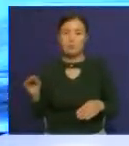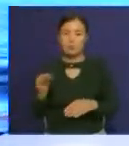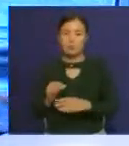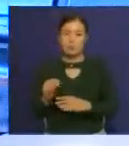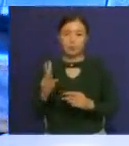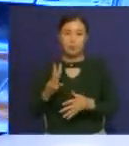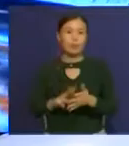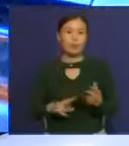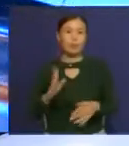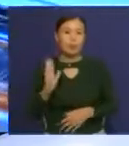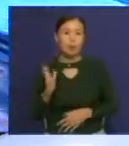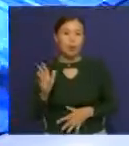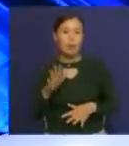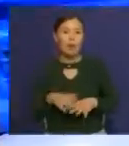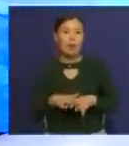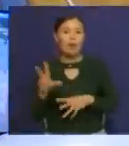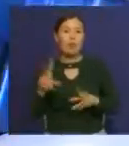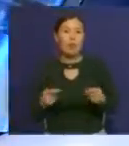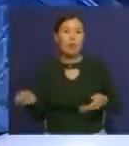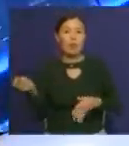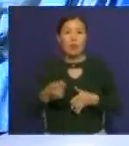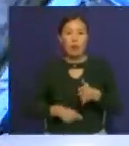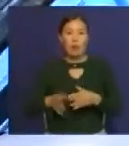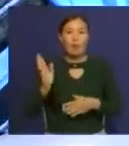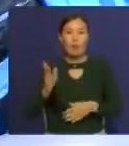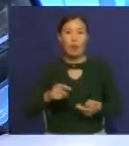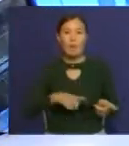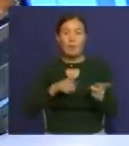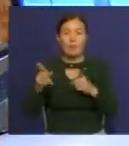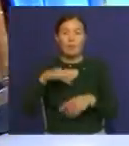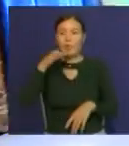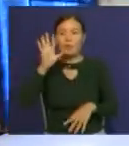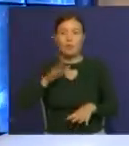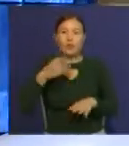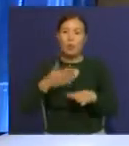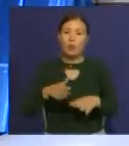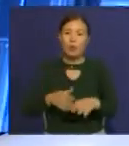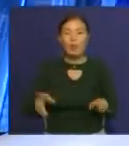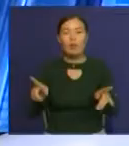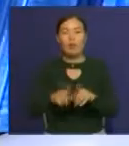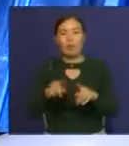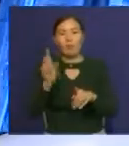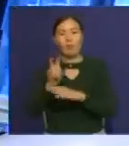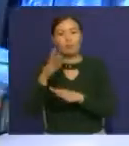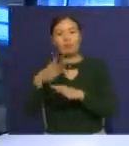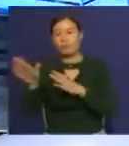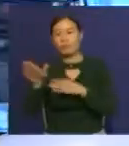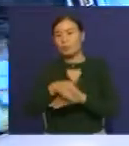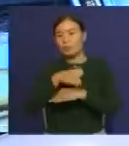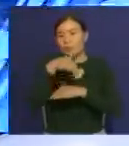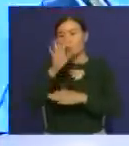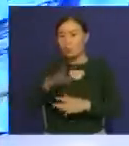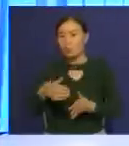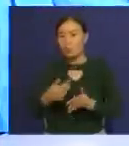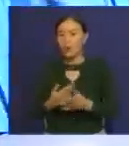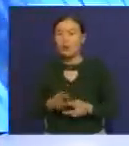как открытие банковских счетов, производить переводы, оформить технику в рассрочку в торговых домах, взять кредит и так далее.